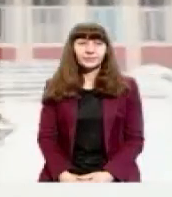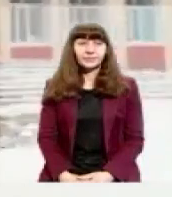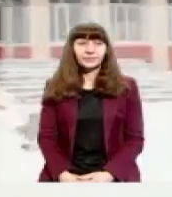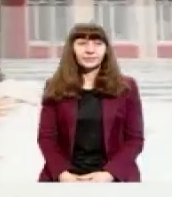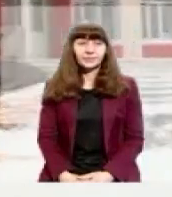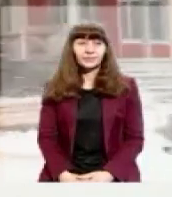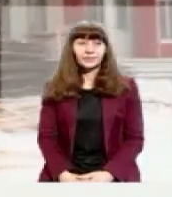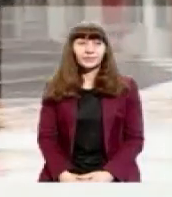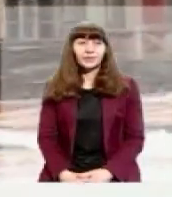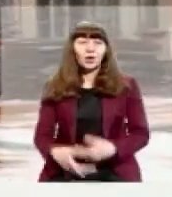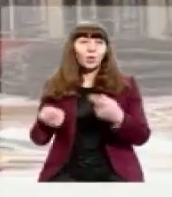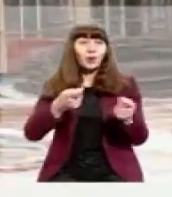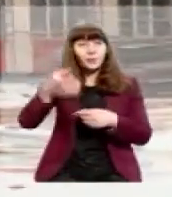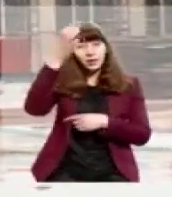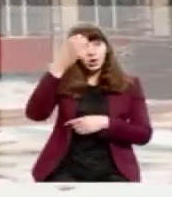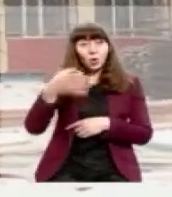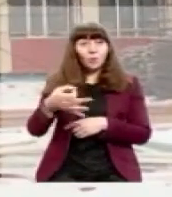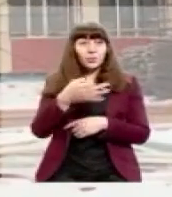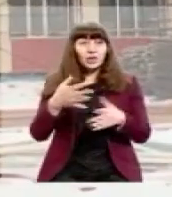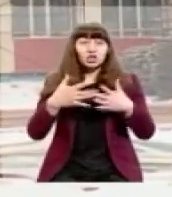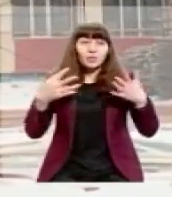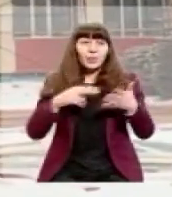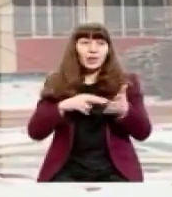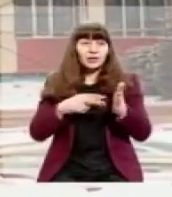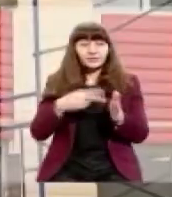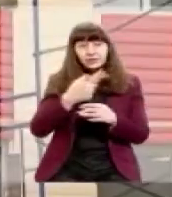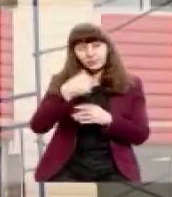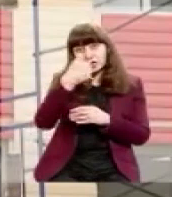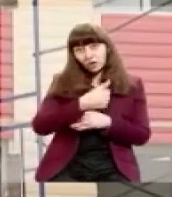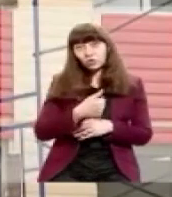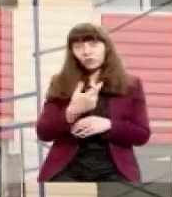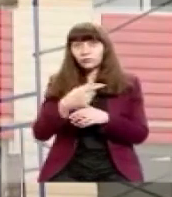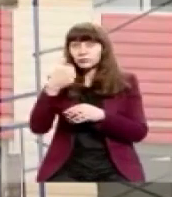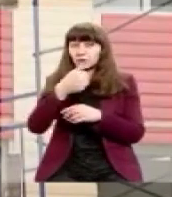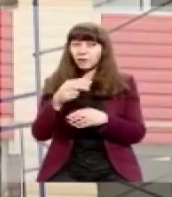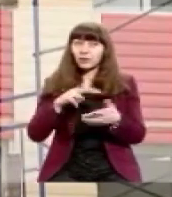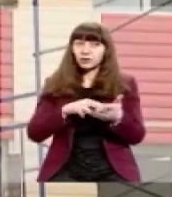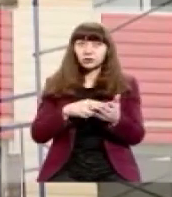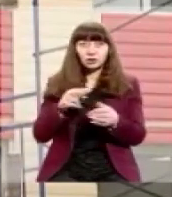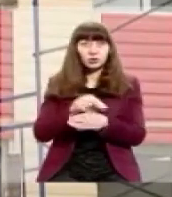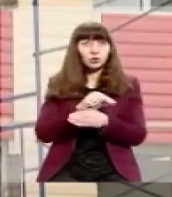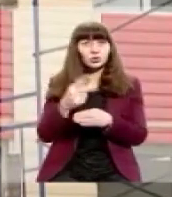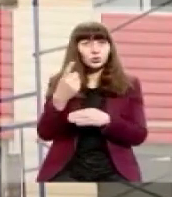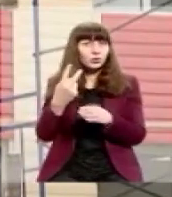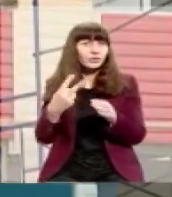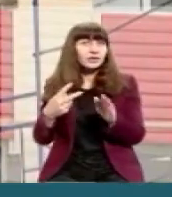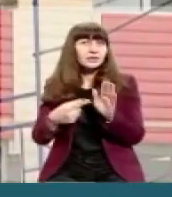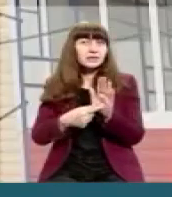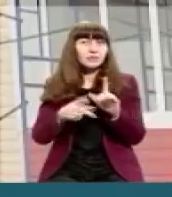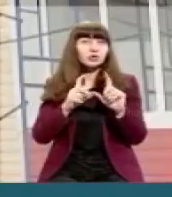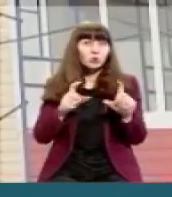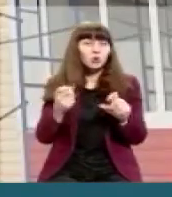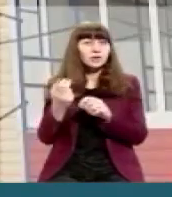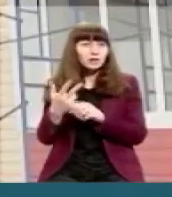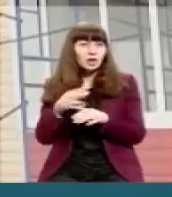У управления образования области большие планы на этот год. В текущем году в регионе планируется отремонтировать 127 школ. На 13